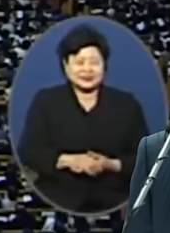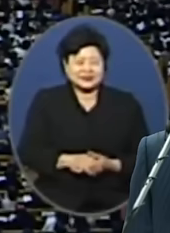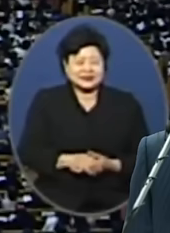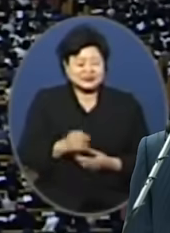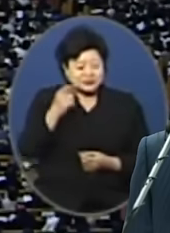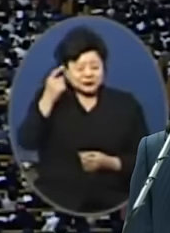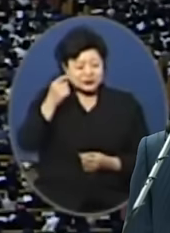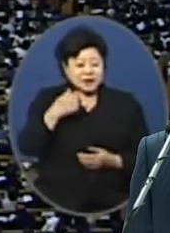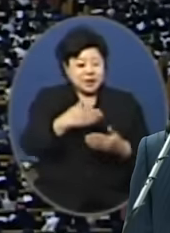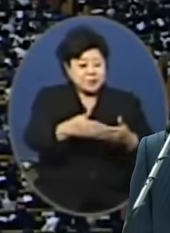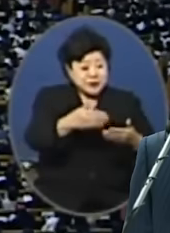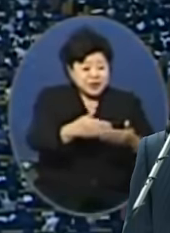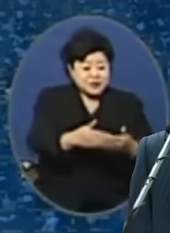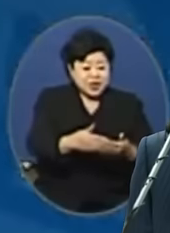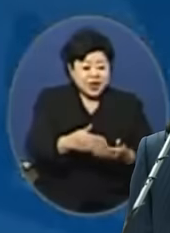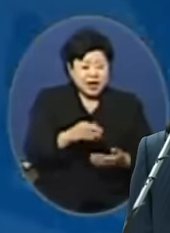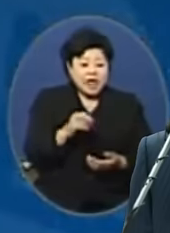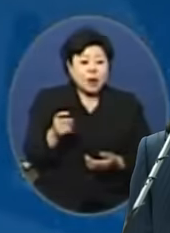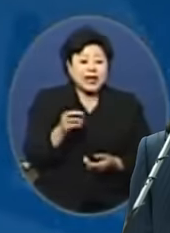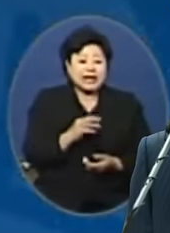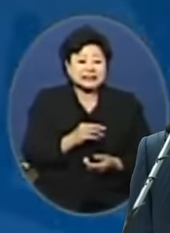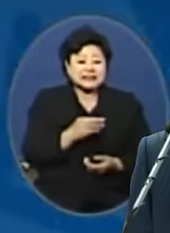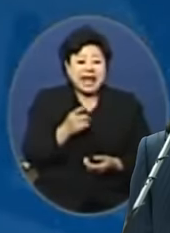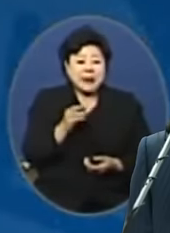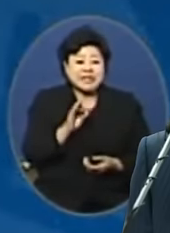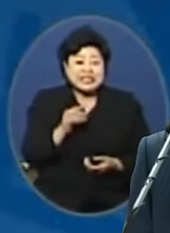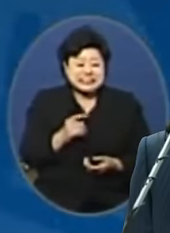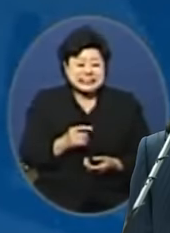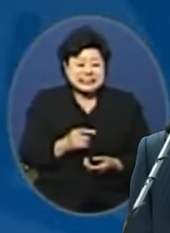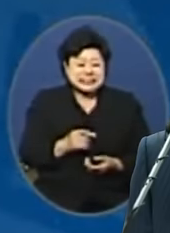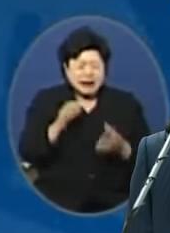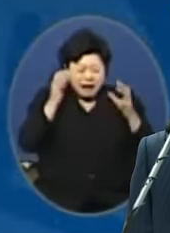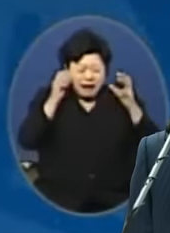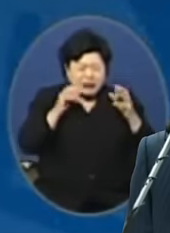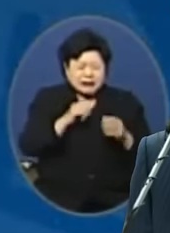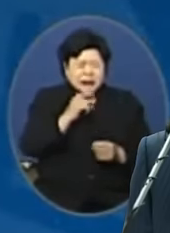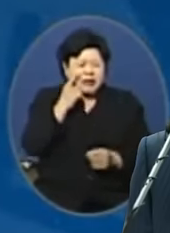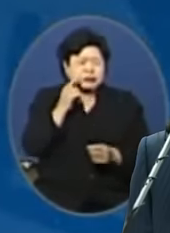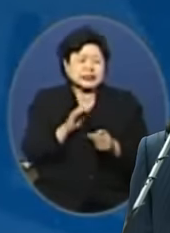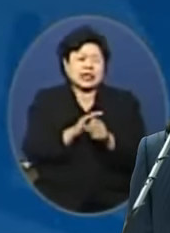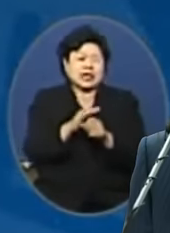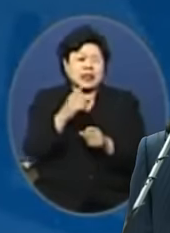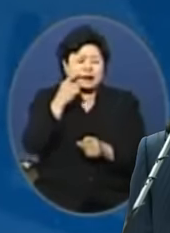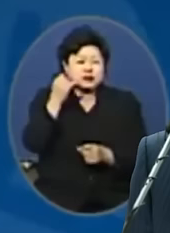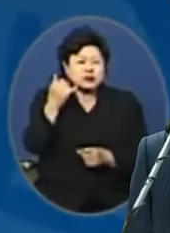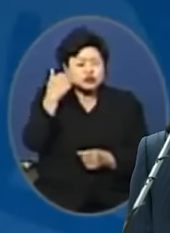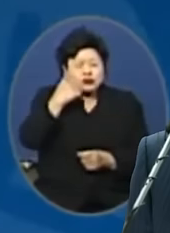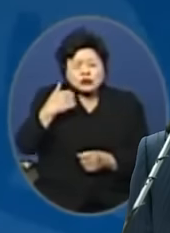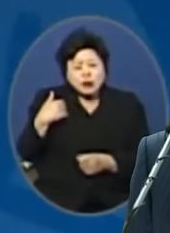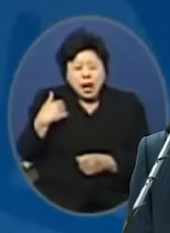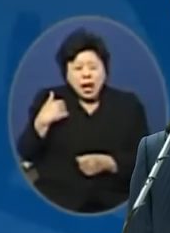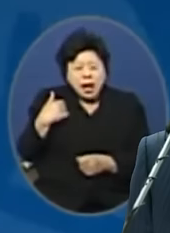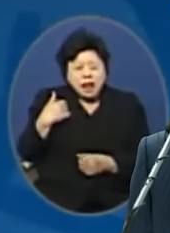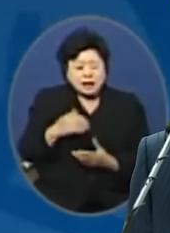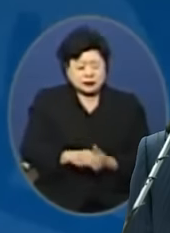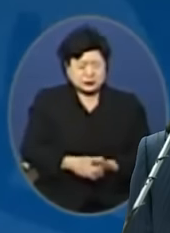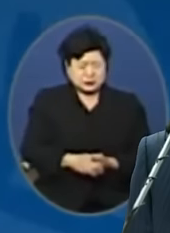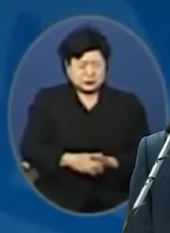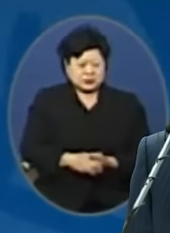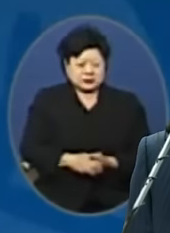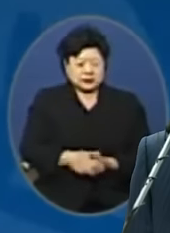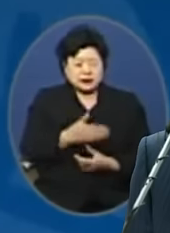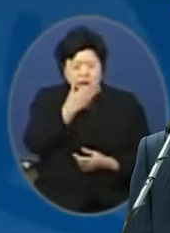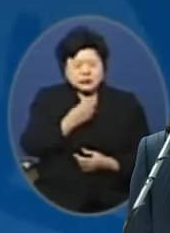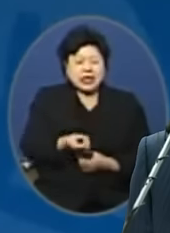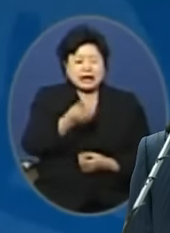레오나르도 다빈치는 어린 시절에 불우했습니다. 그는 아버지가 누군지도 모르고 어머니가 누군지도 모릅니다. 불우한